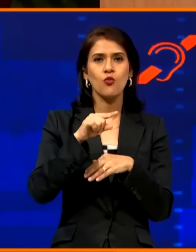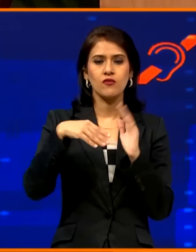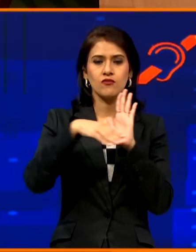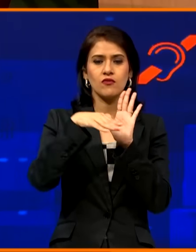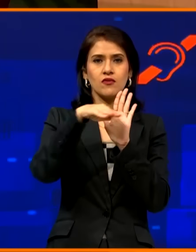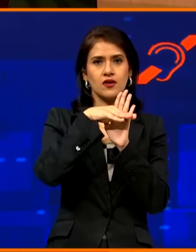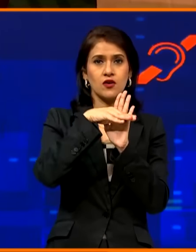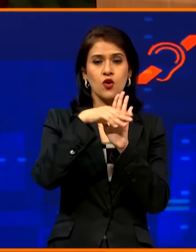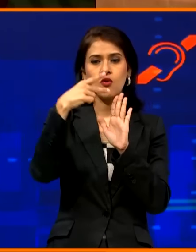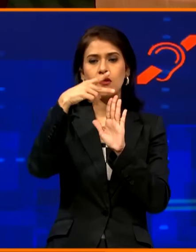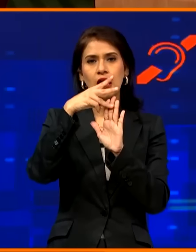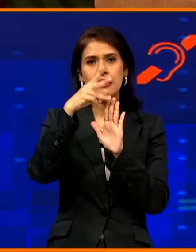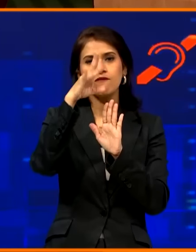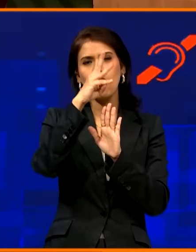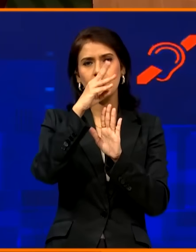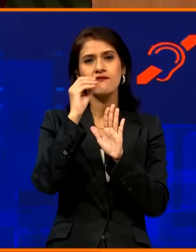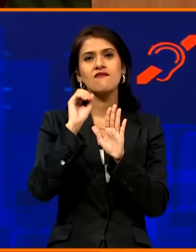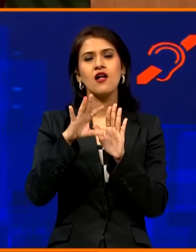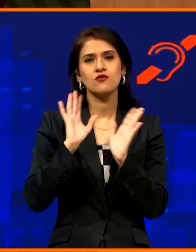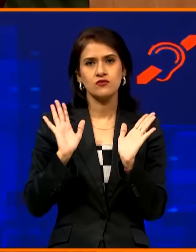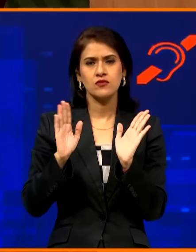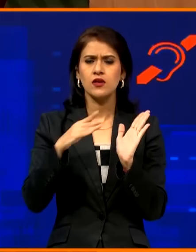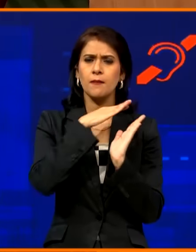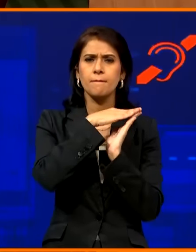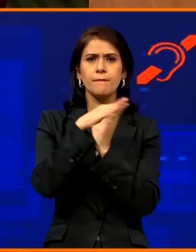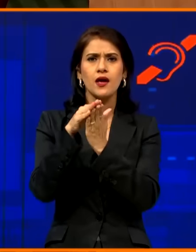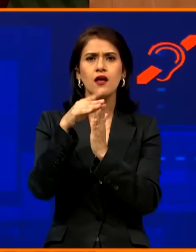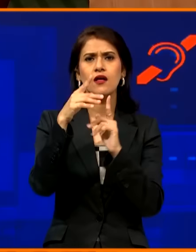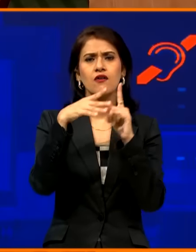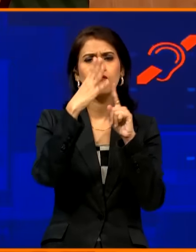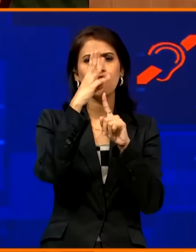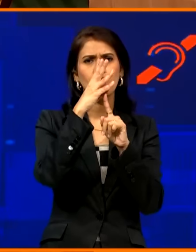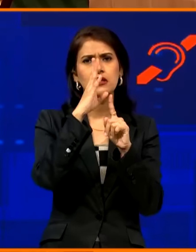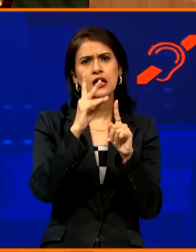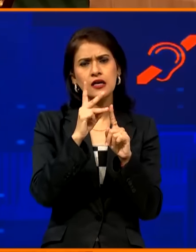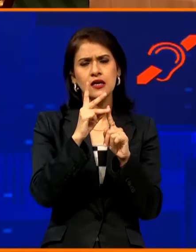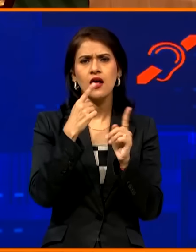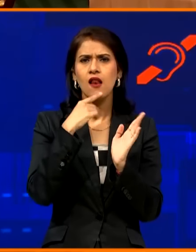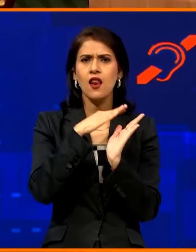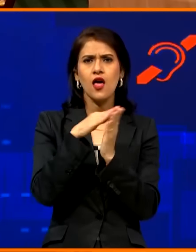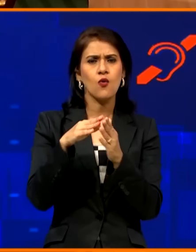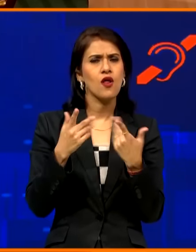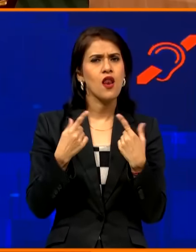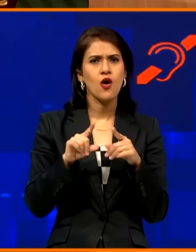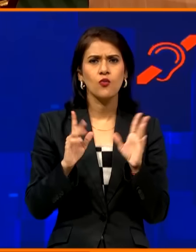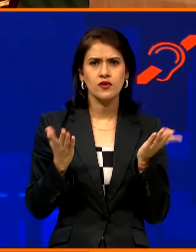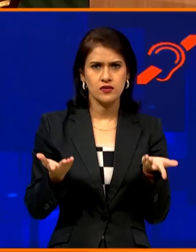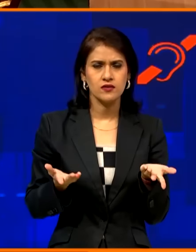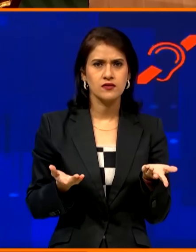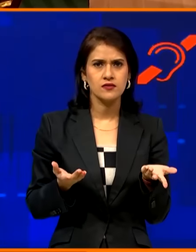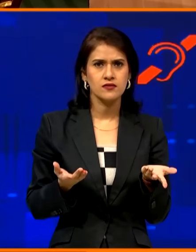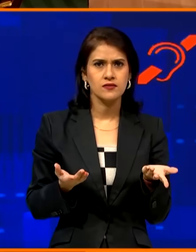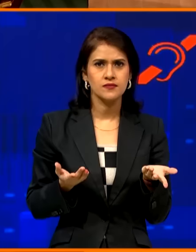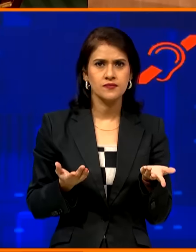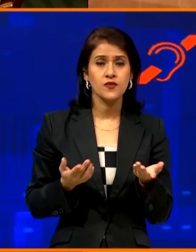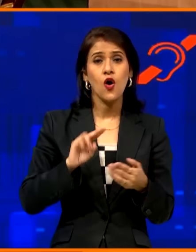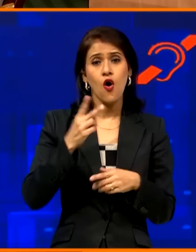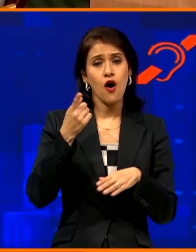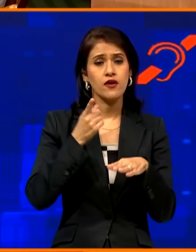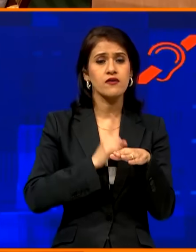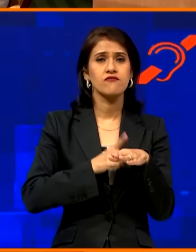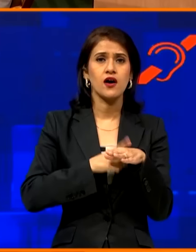उतने हिस्से को या उसको वो डैमेज वगैरह लगाकर जुर्माना